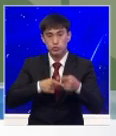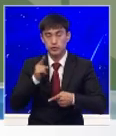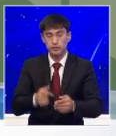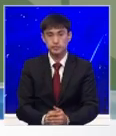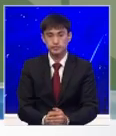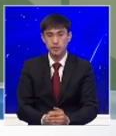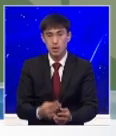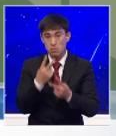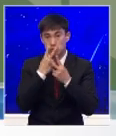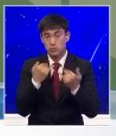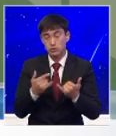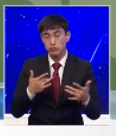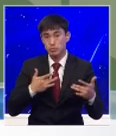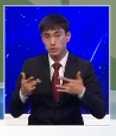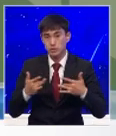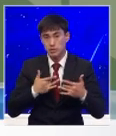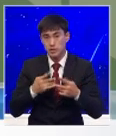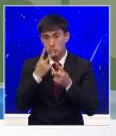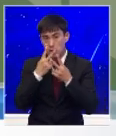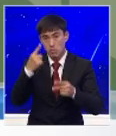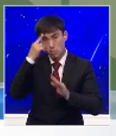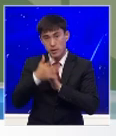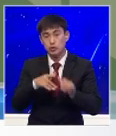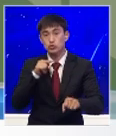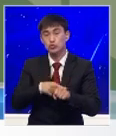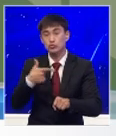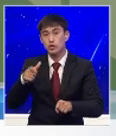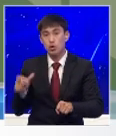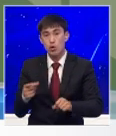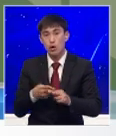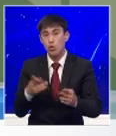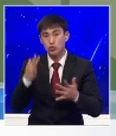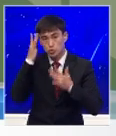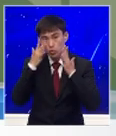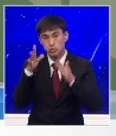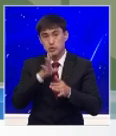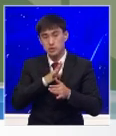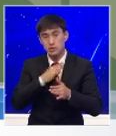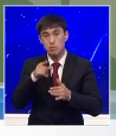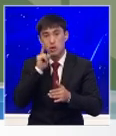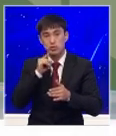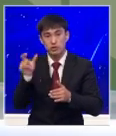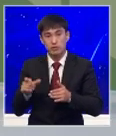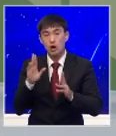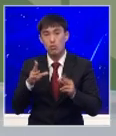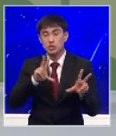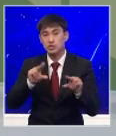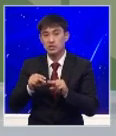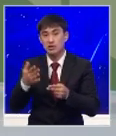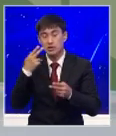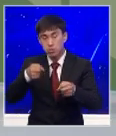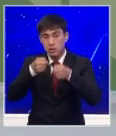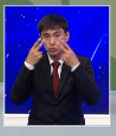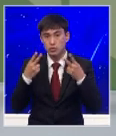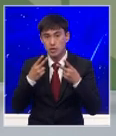мы посмотрели сегодняшнее представление смогли понять чувства героя какой сон приснился молодому человеку и как он был счастлив когда